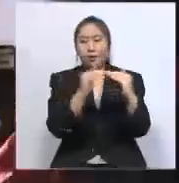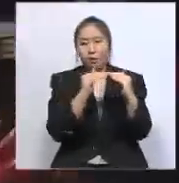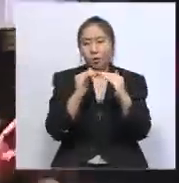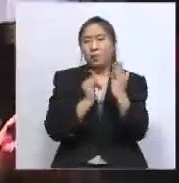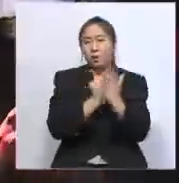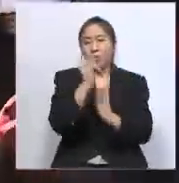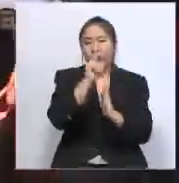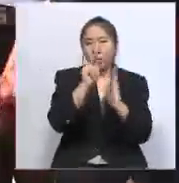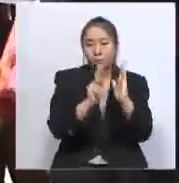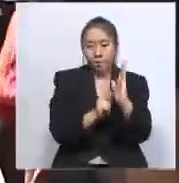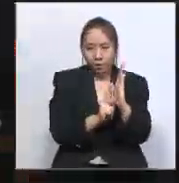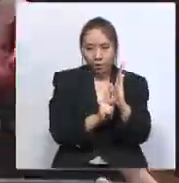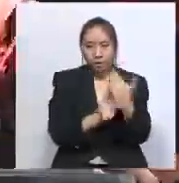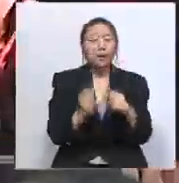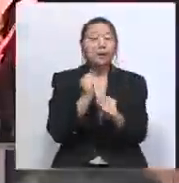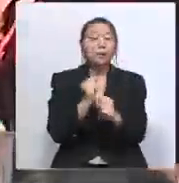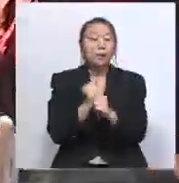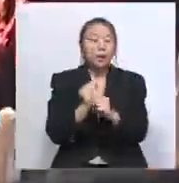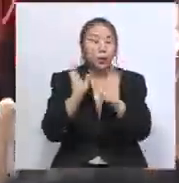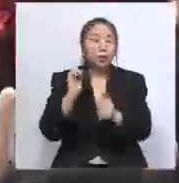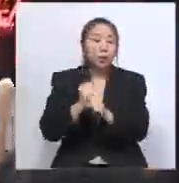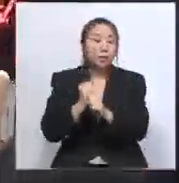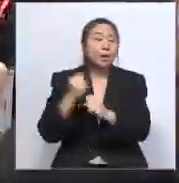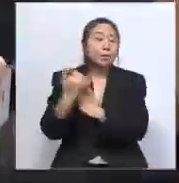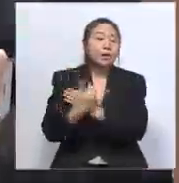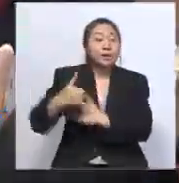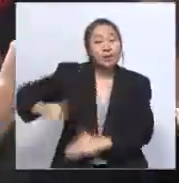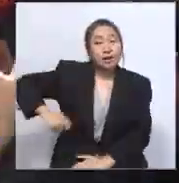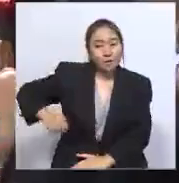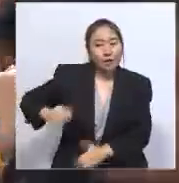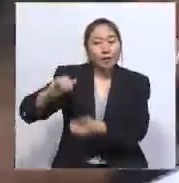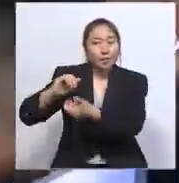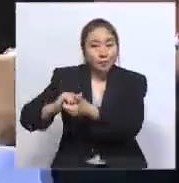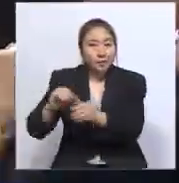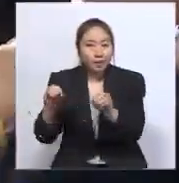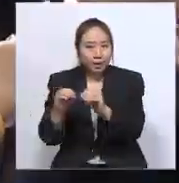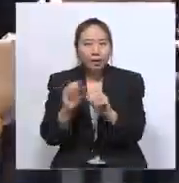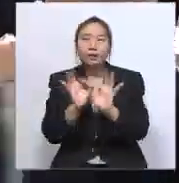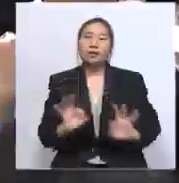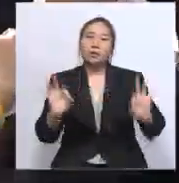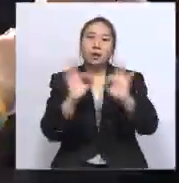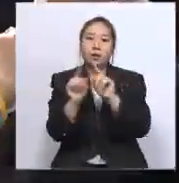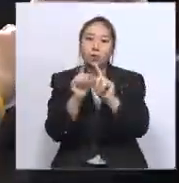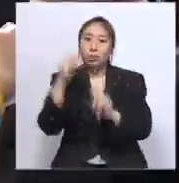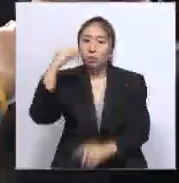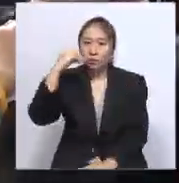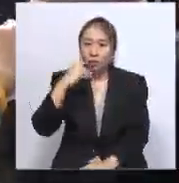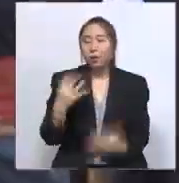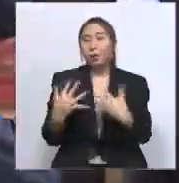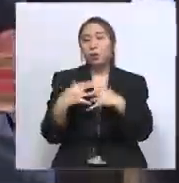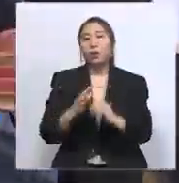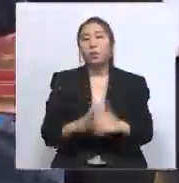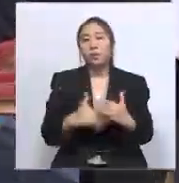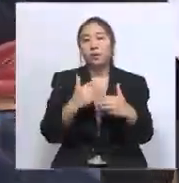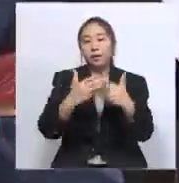ต้องตามกฎหมายส่วนการทำงานกับเจ้าหน้าที่ชายแดนเพื่อนบ้านก็ให้เน้นเรื่องของการพูดคุยเจรจาสม่ำเสมอค่ะร่วมกับการพัฒนา